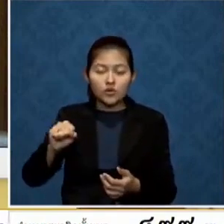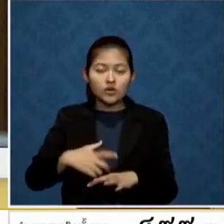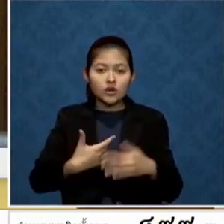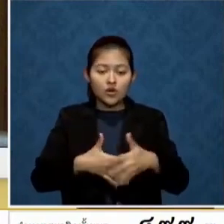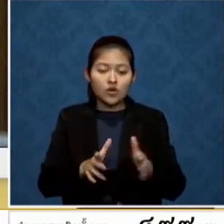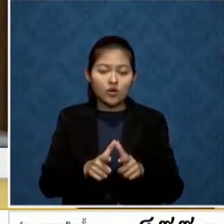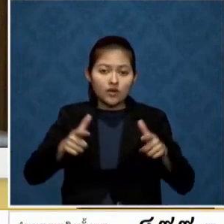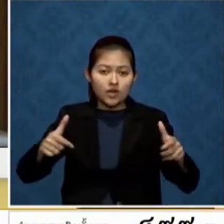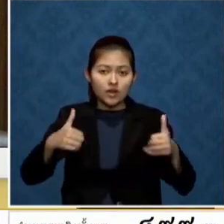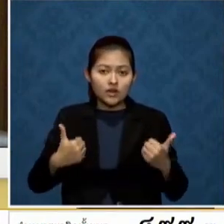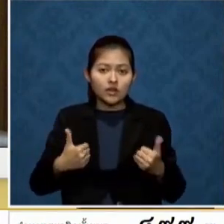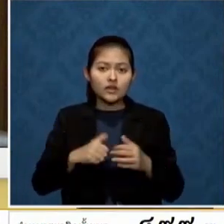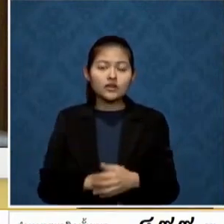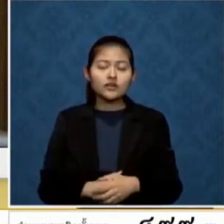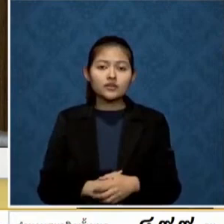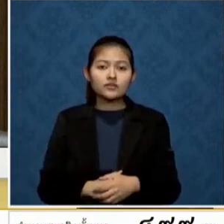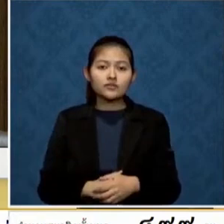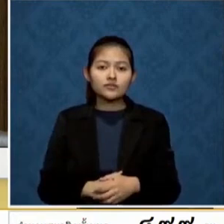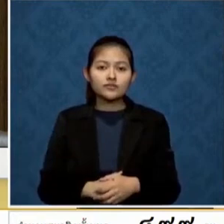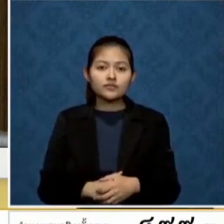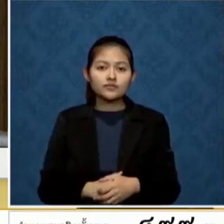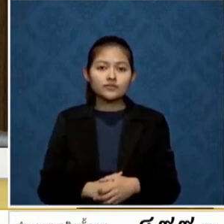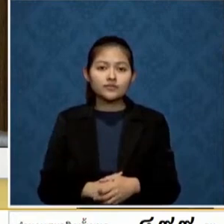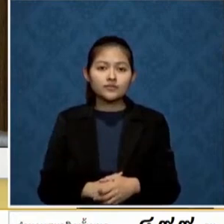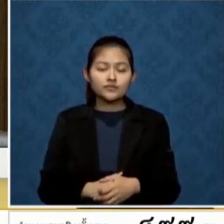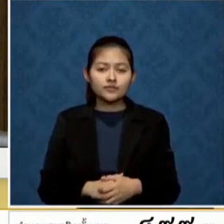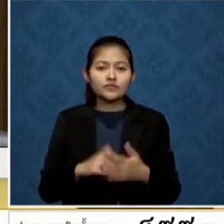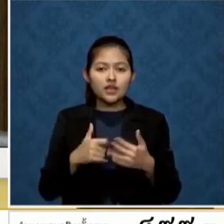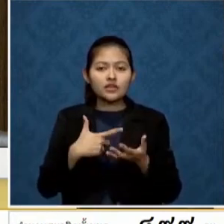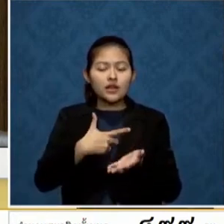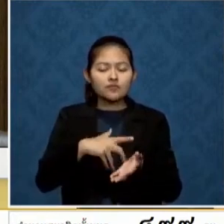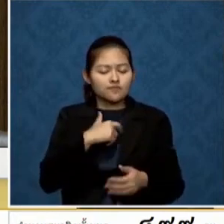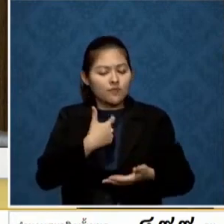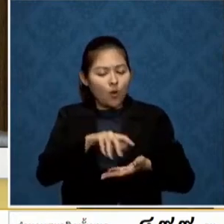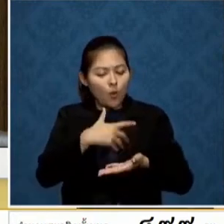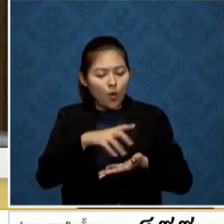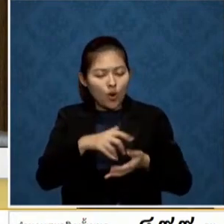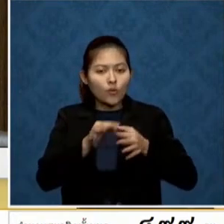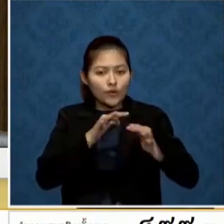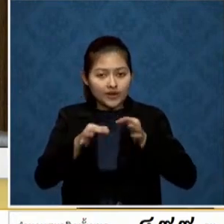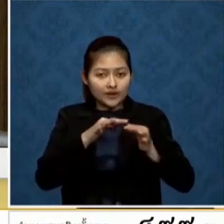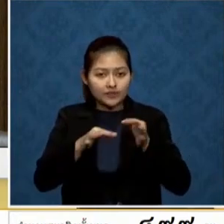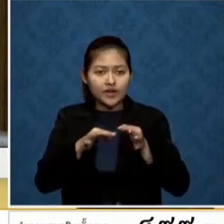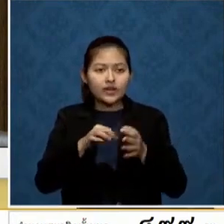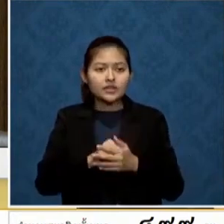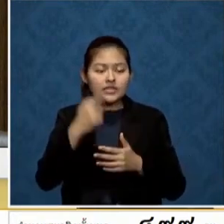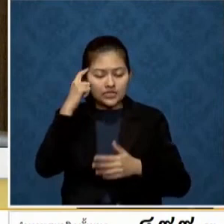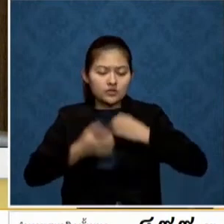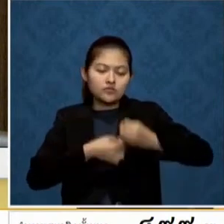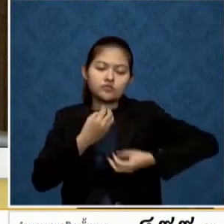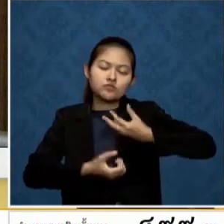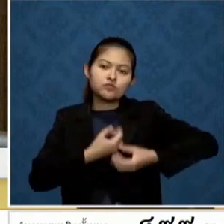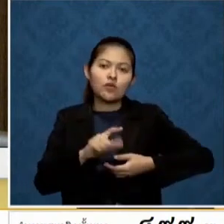แห่งนี้ท่านพยายามจะอภิปรายโดยการกล่าวหาหรือว่าให้ความเห็นใน